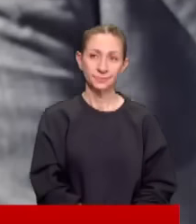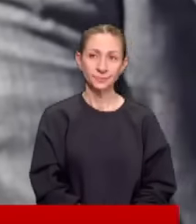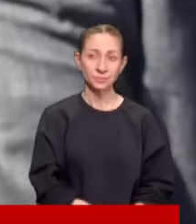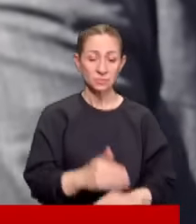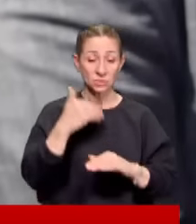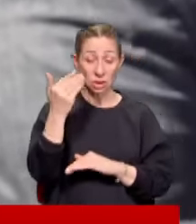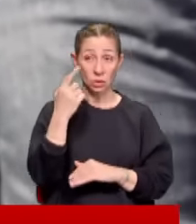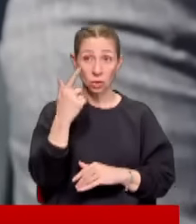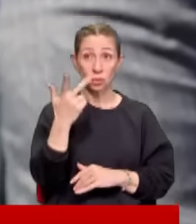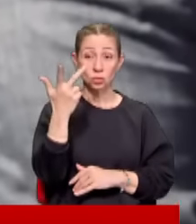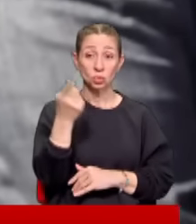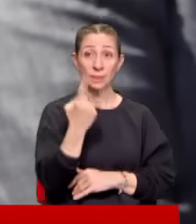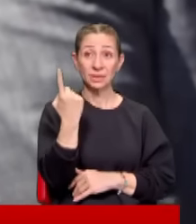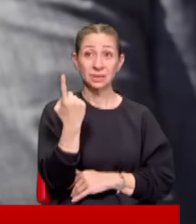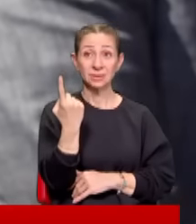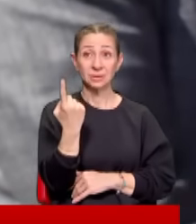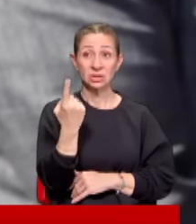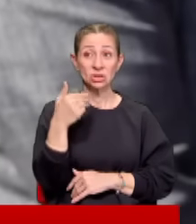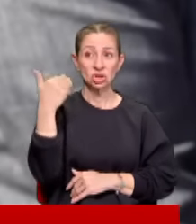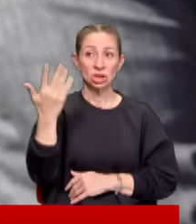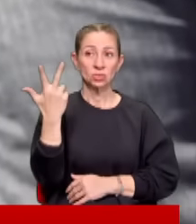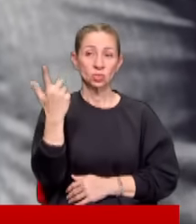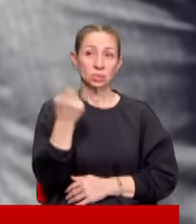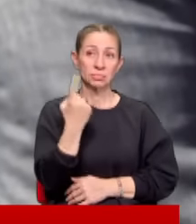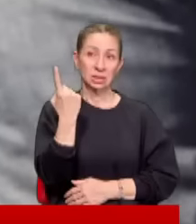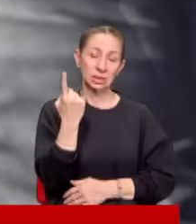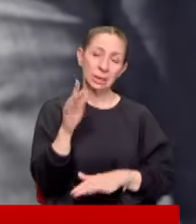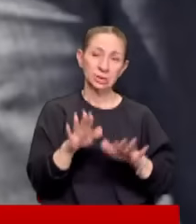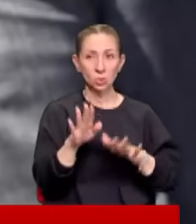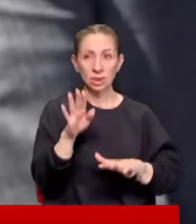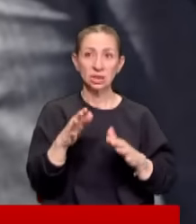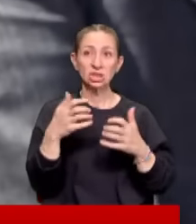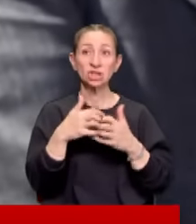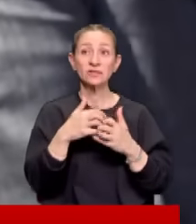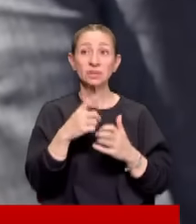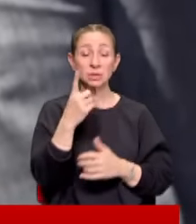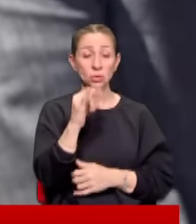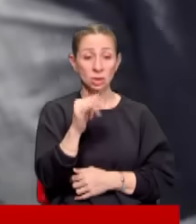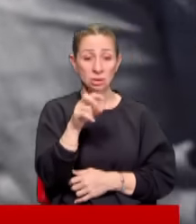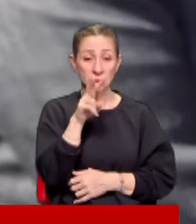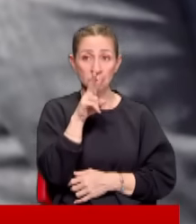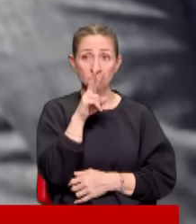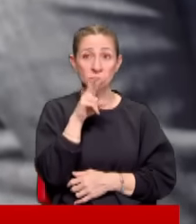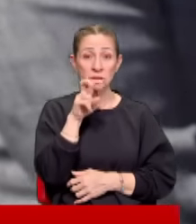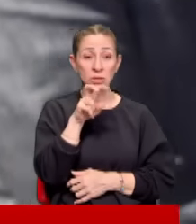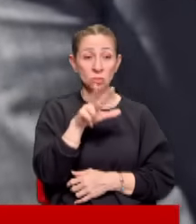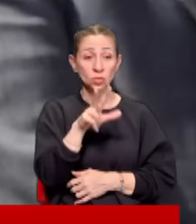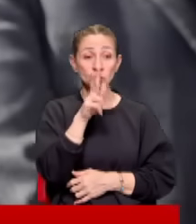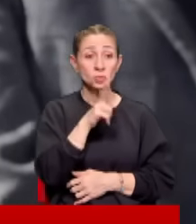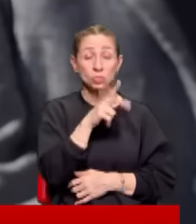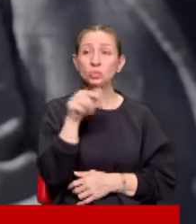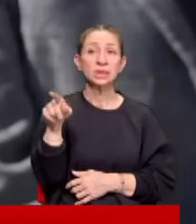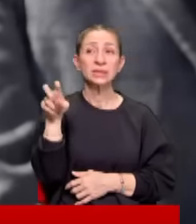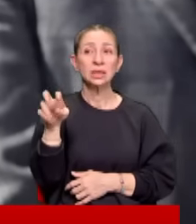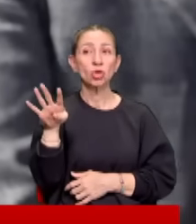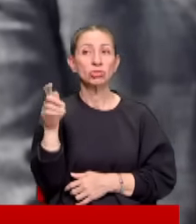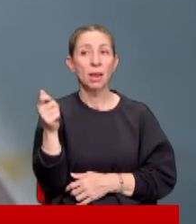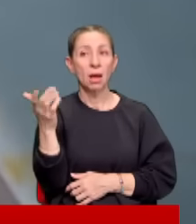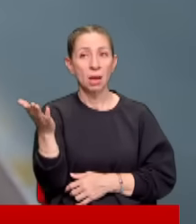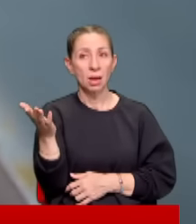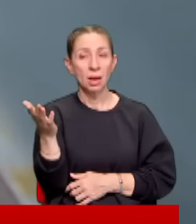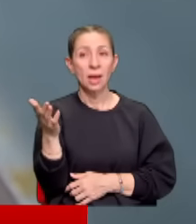Dışarı 1/3. Dışarının 1/3 yani aşağı yukarı. Cevizlinin kilosu 280-300'den aşağı yok. Burada 84 lira